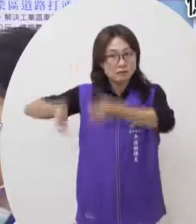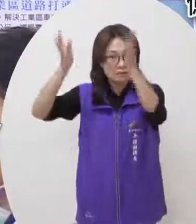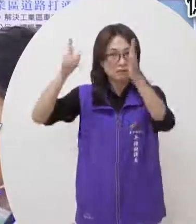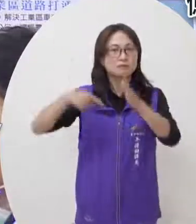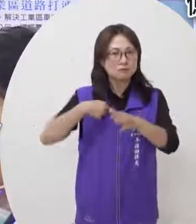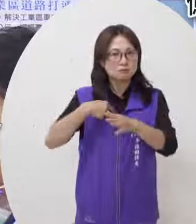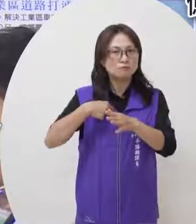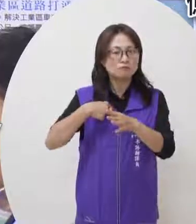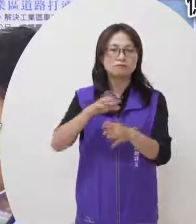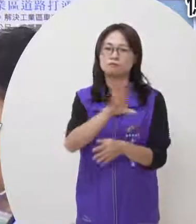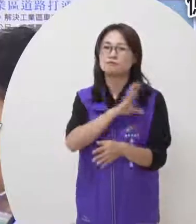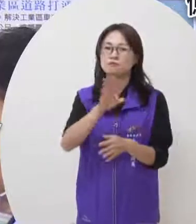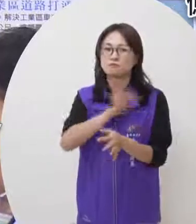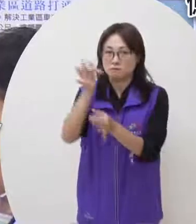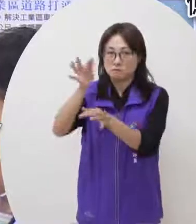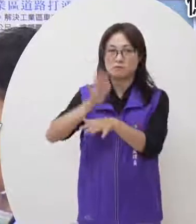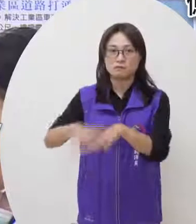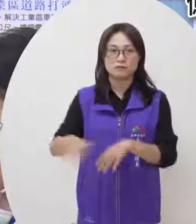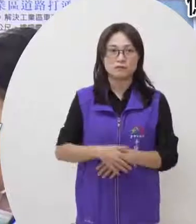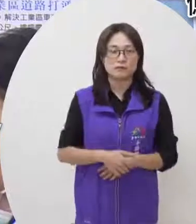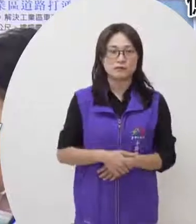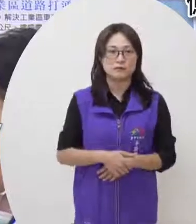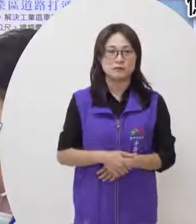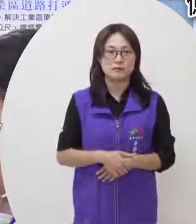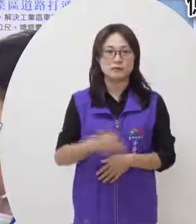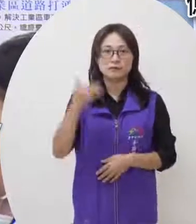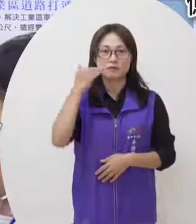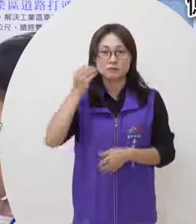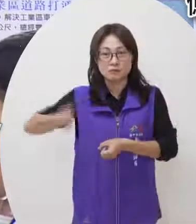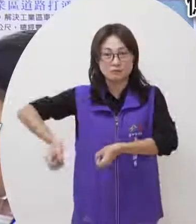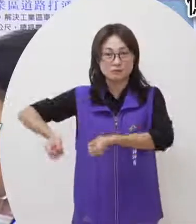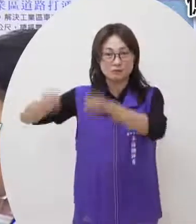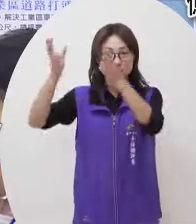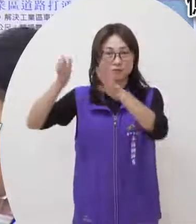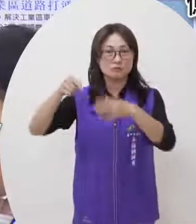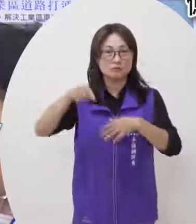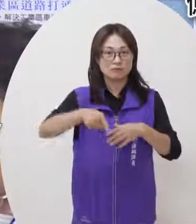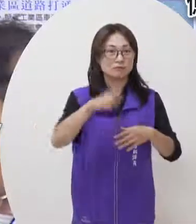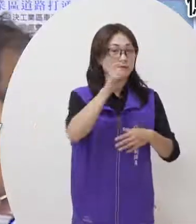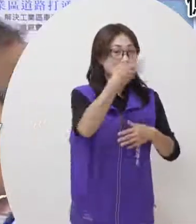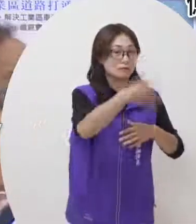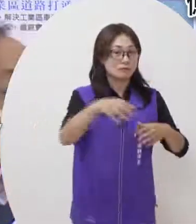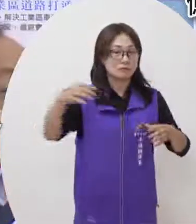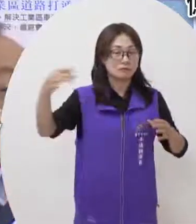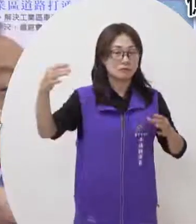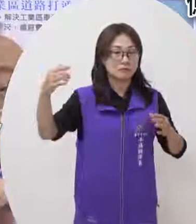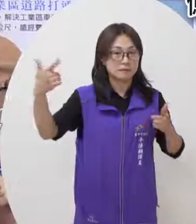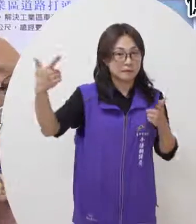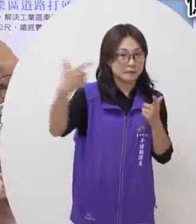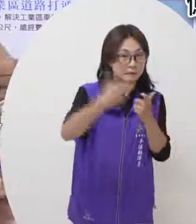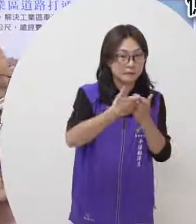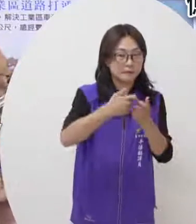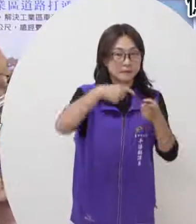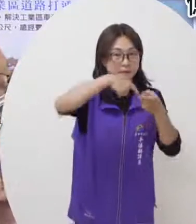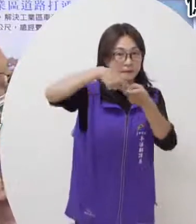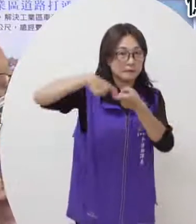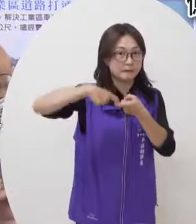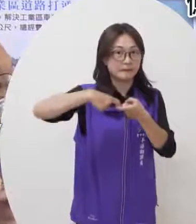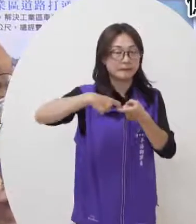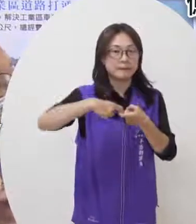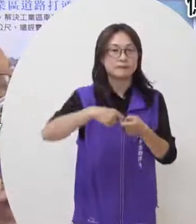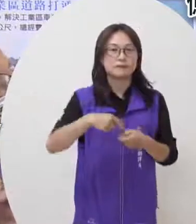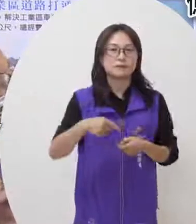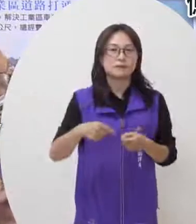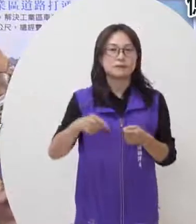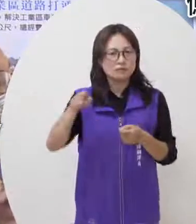比较不了解，就是说我们在接污水的时候污水系统比较好接，另外一个部分是化粪池，因为化粪池在各